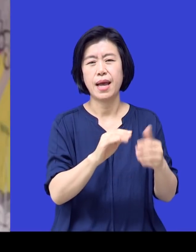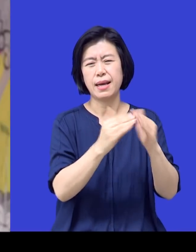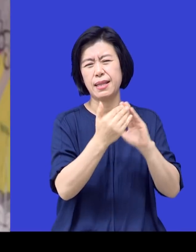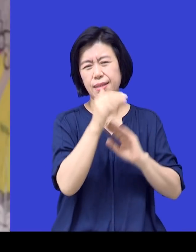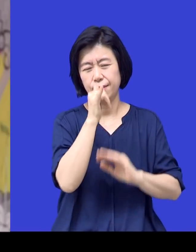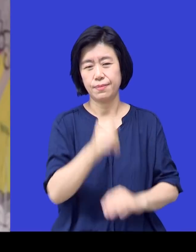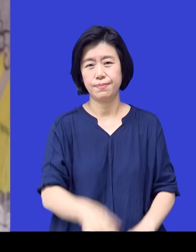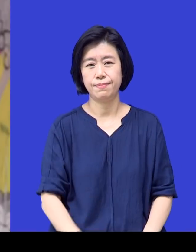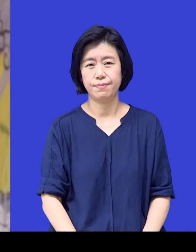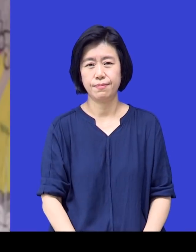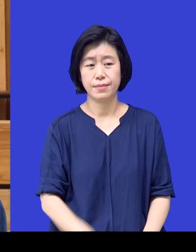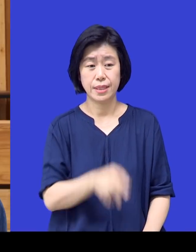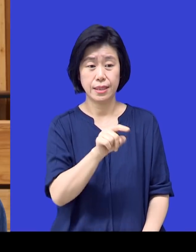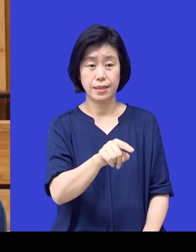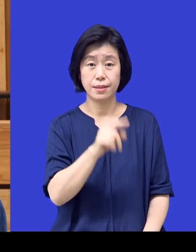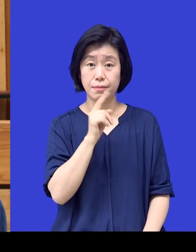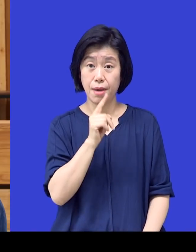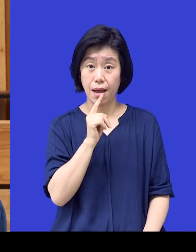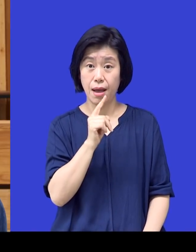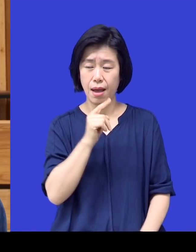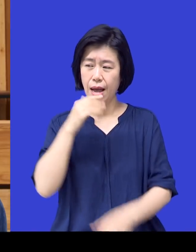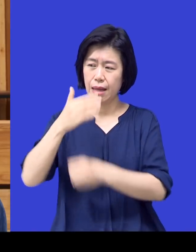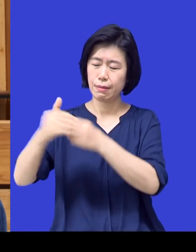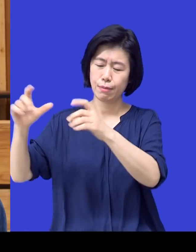것 같아요. 예.